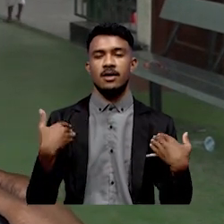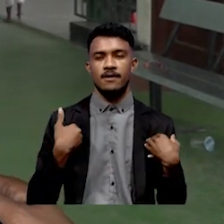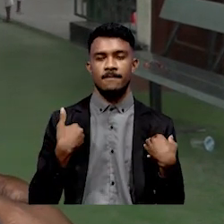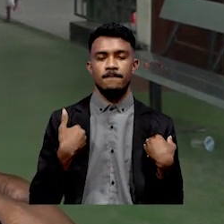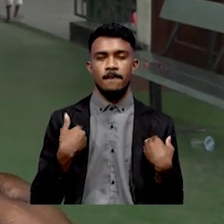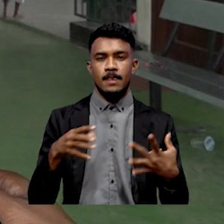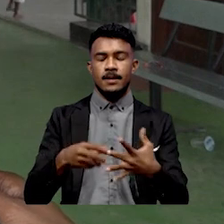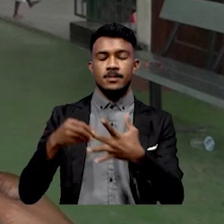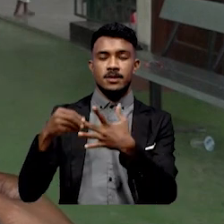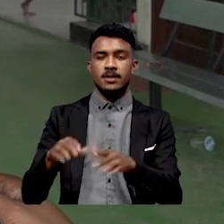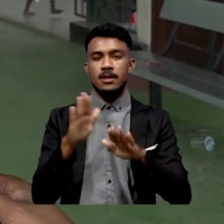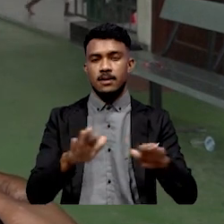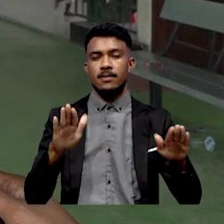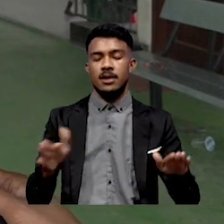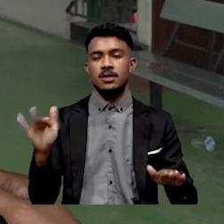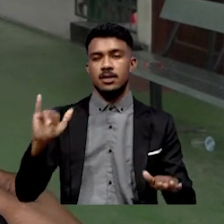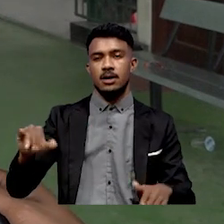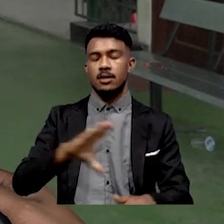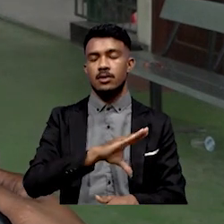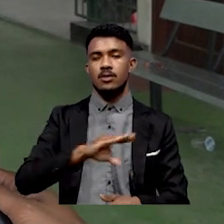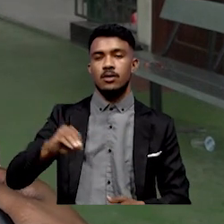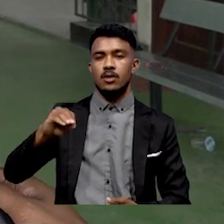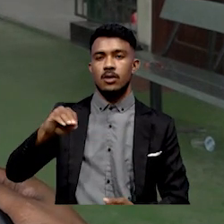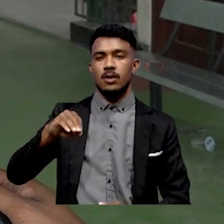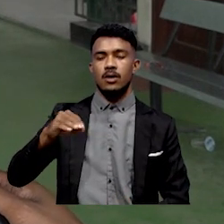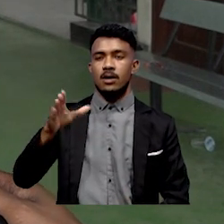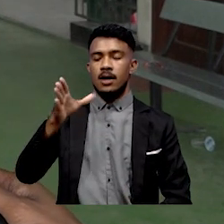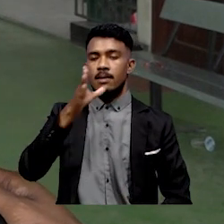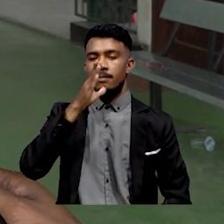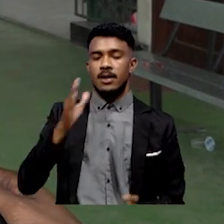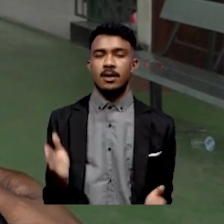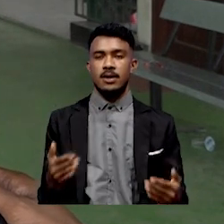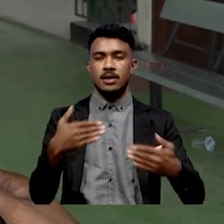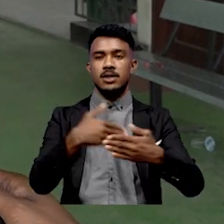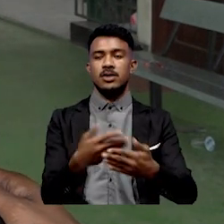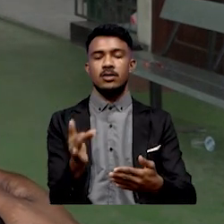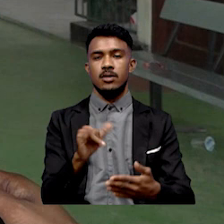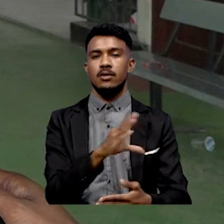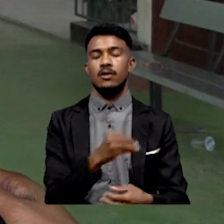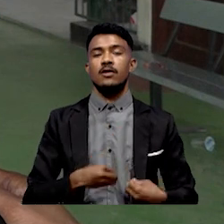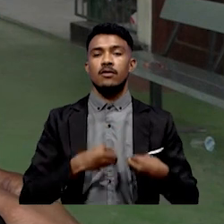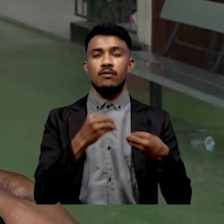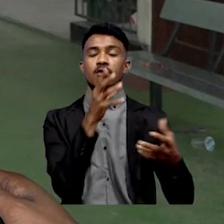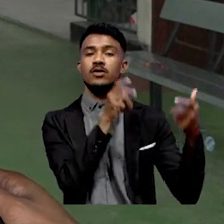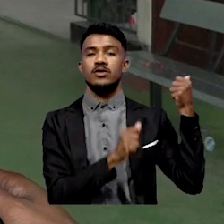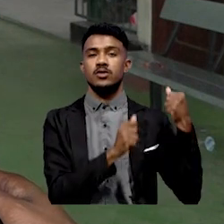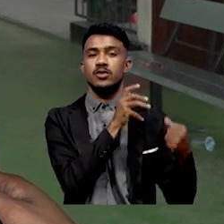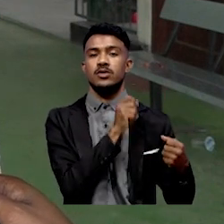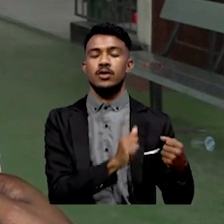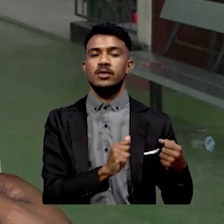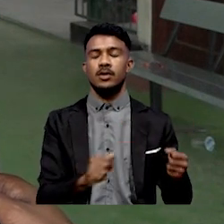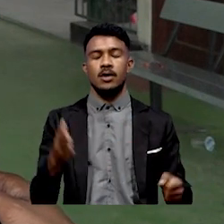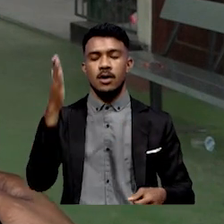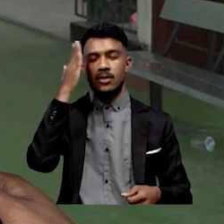barik sira ai ina isin rua ina fosusu entau plano ida nebe maka Saudi yang